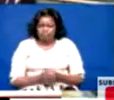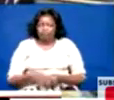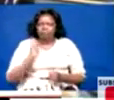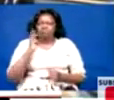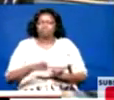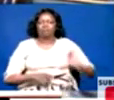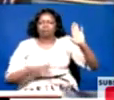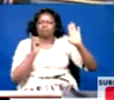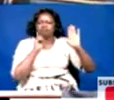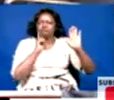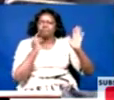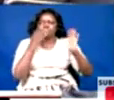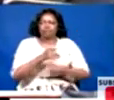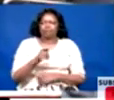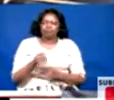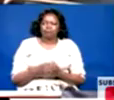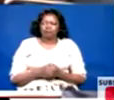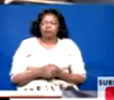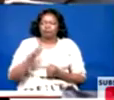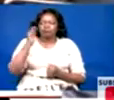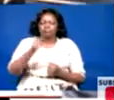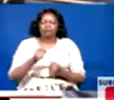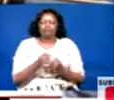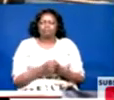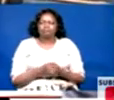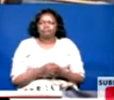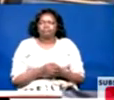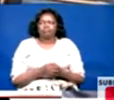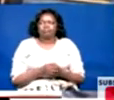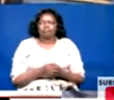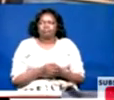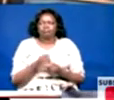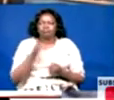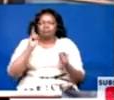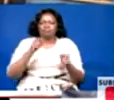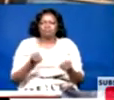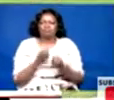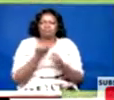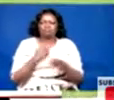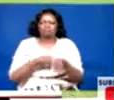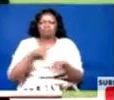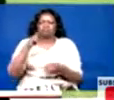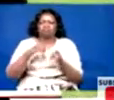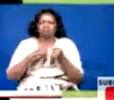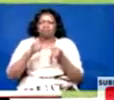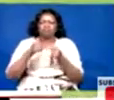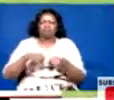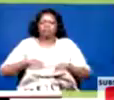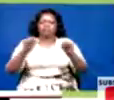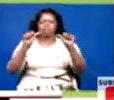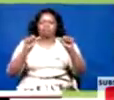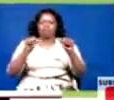kesho. After judiciary action, which must happen before 2 p.m., then the rest can go on.